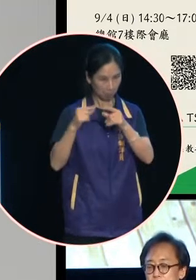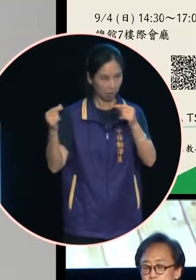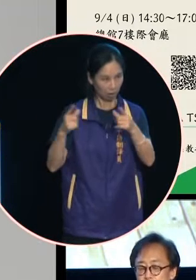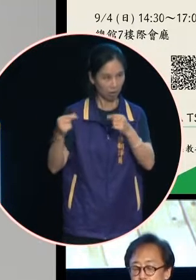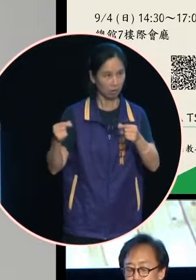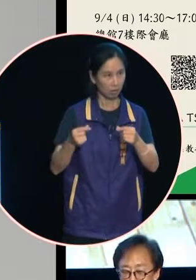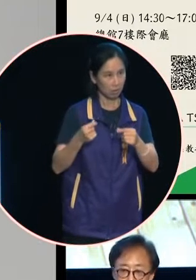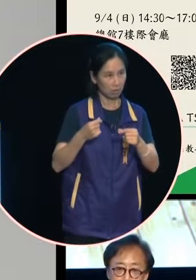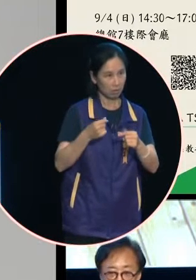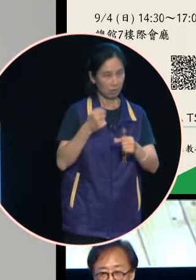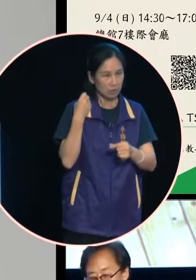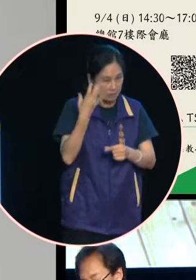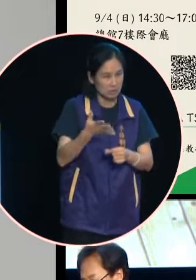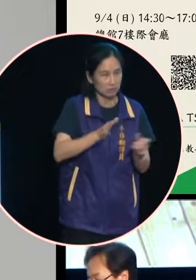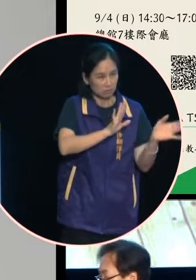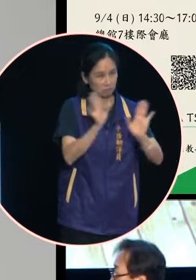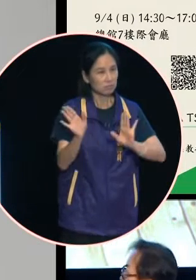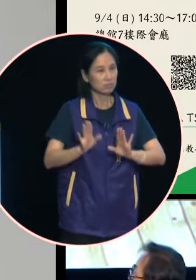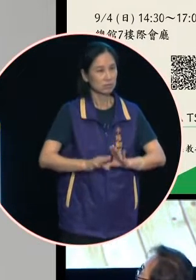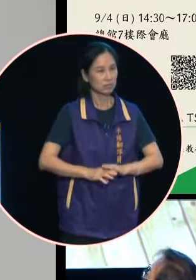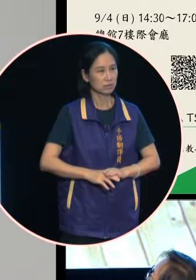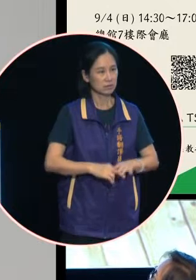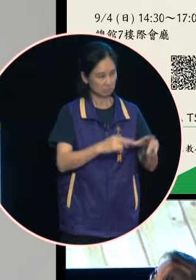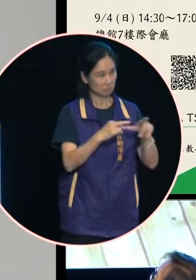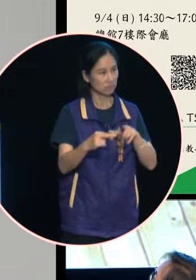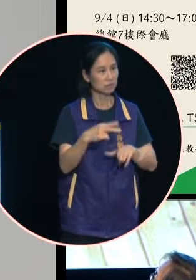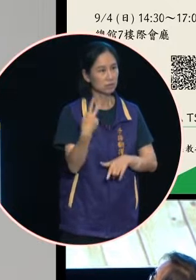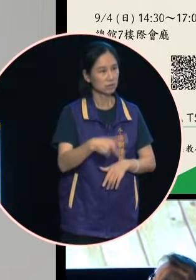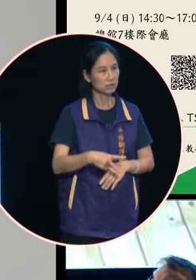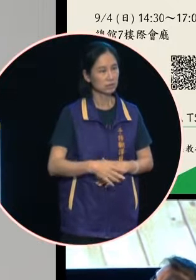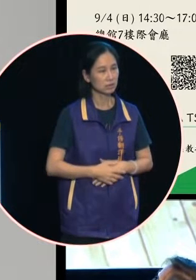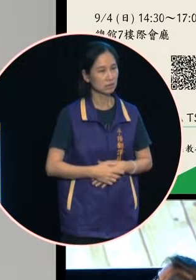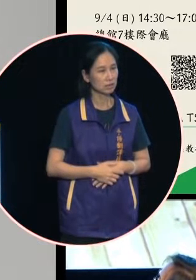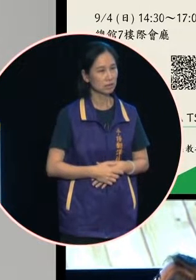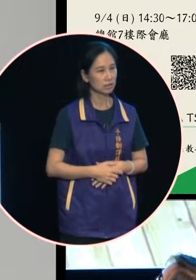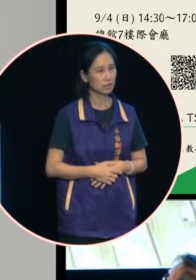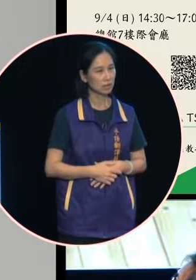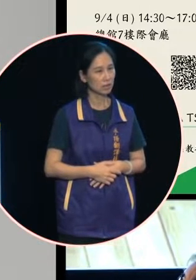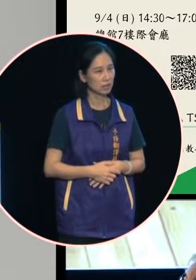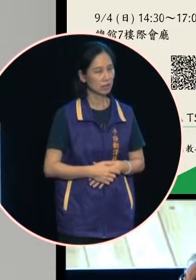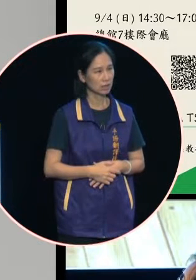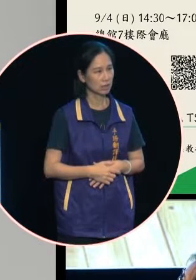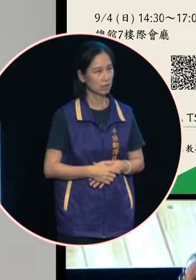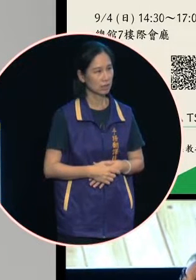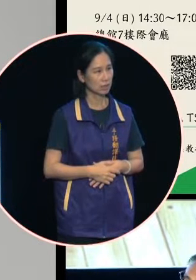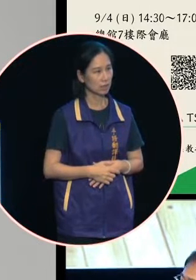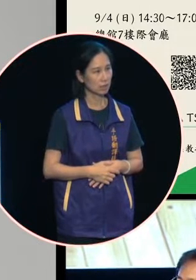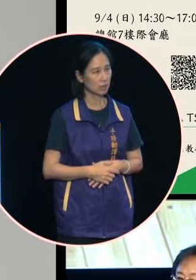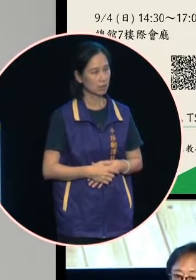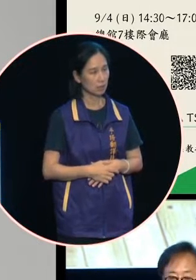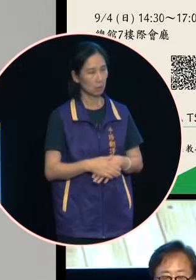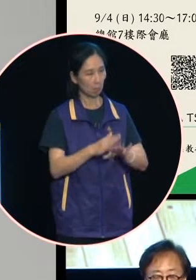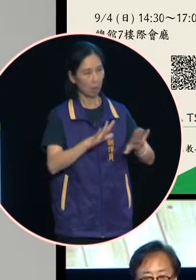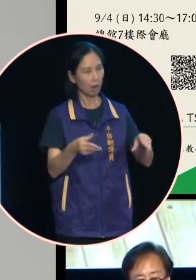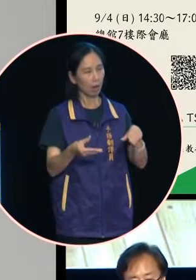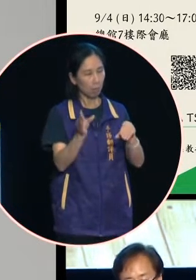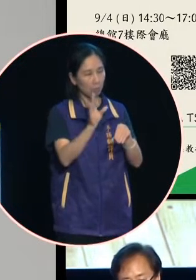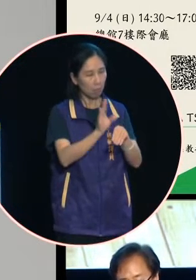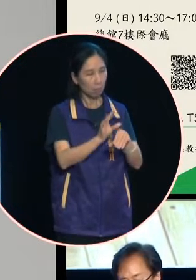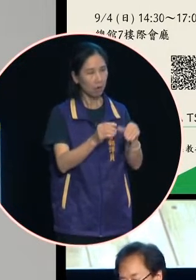新的状况，还有就安倍先生过世